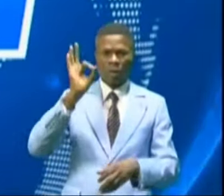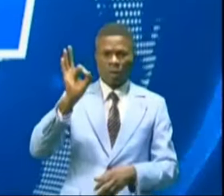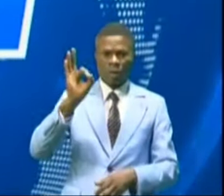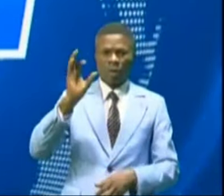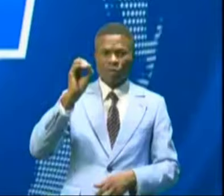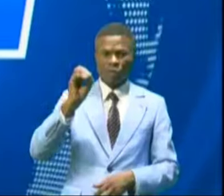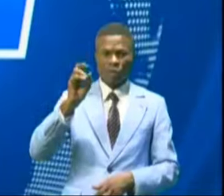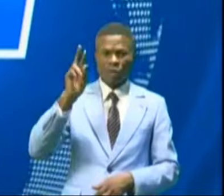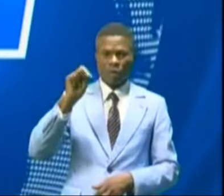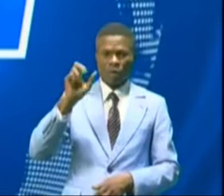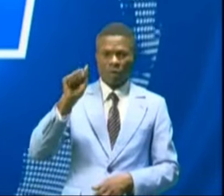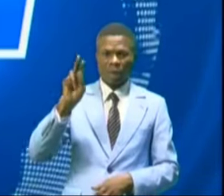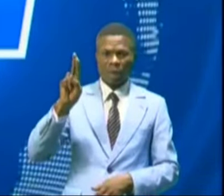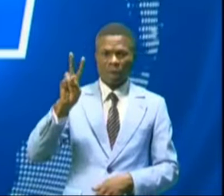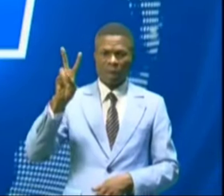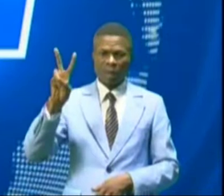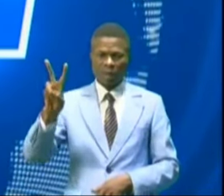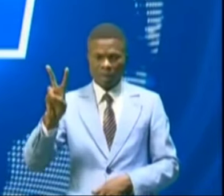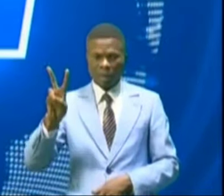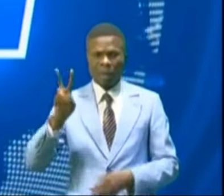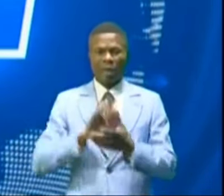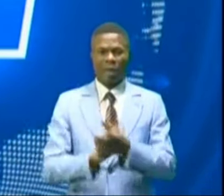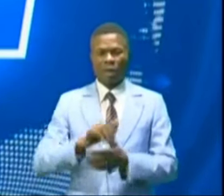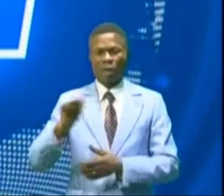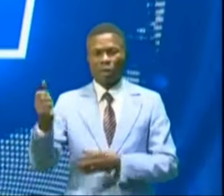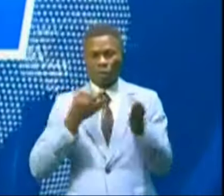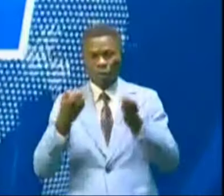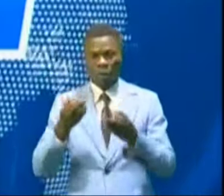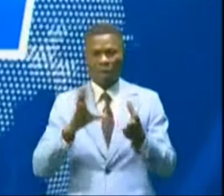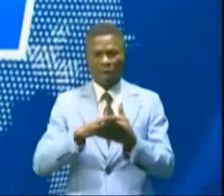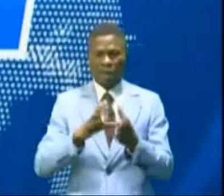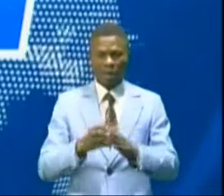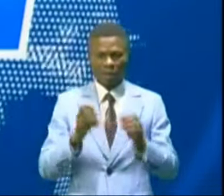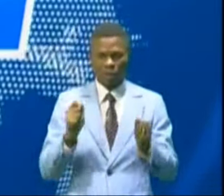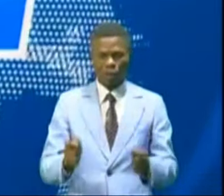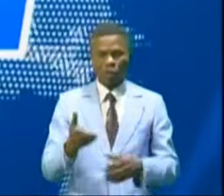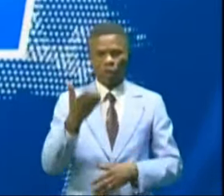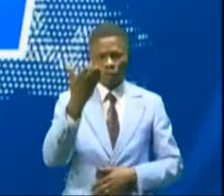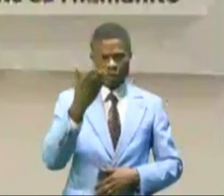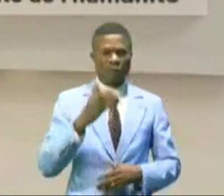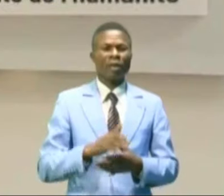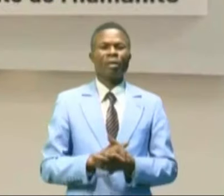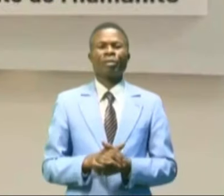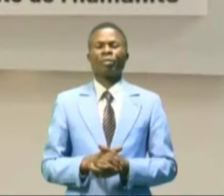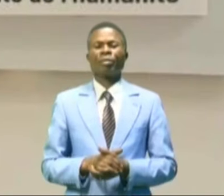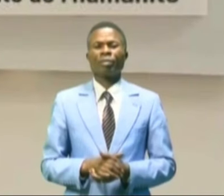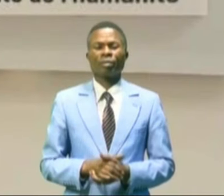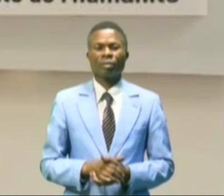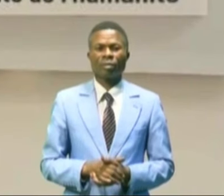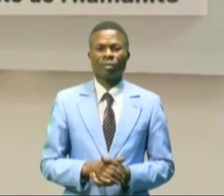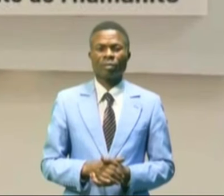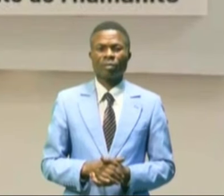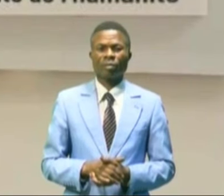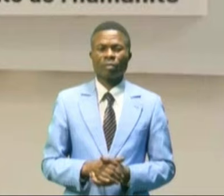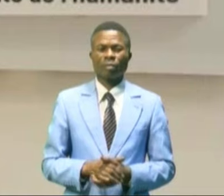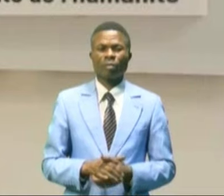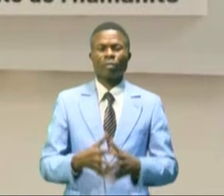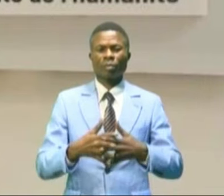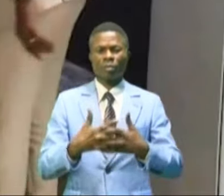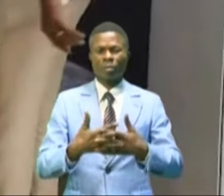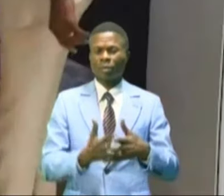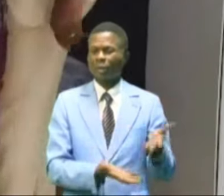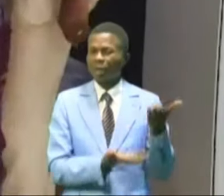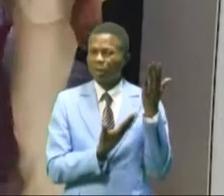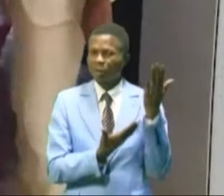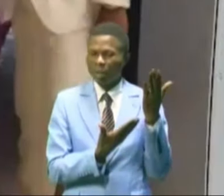à travers la Fondation Olangui Oshue. D'autres précisions avec Rodin Panda. C'est une poignée de mains très